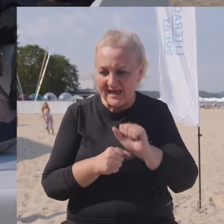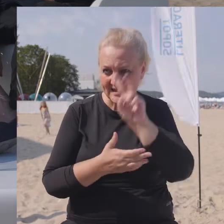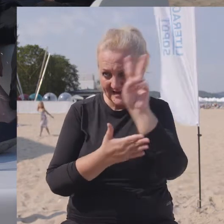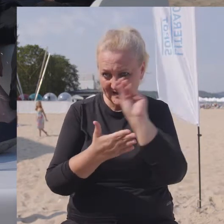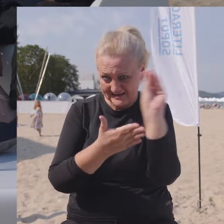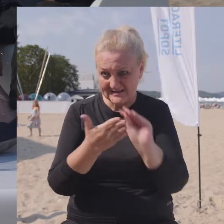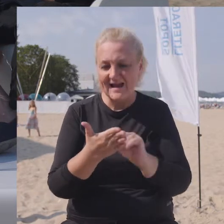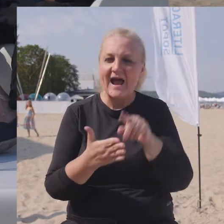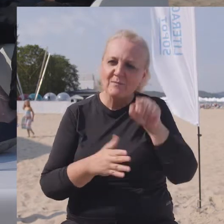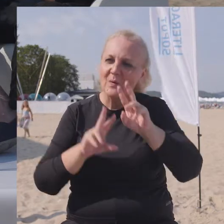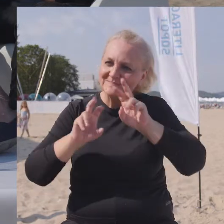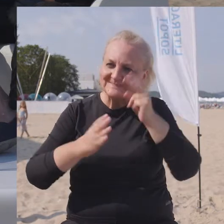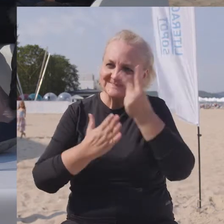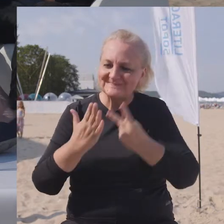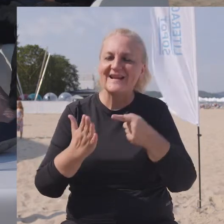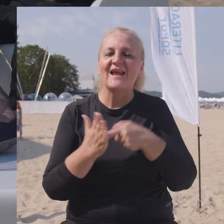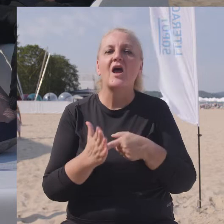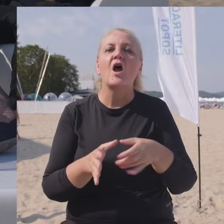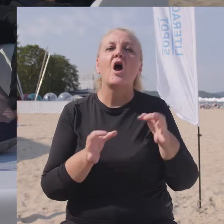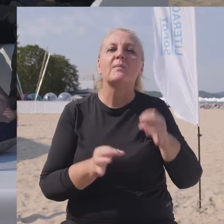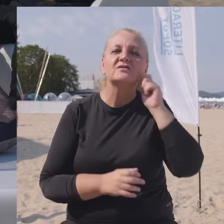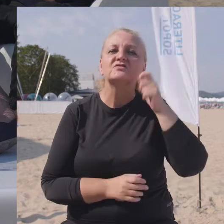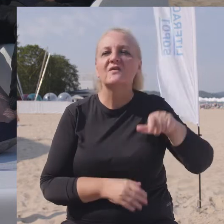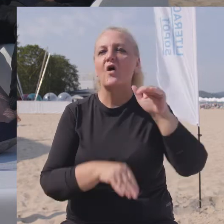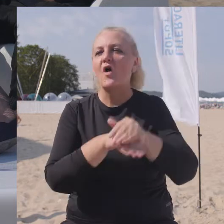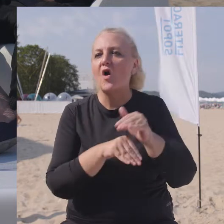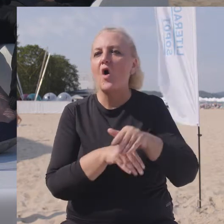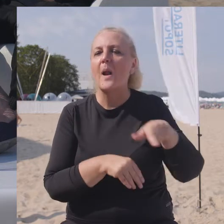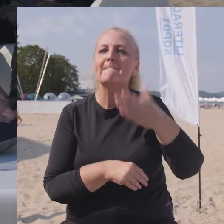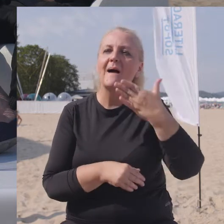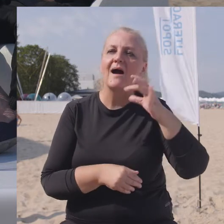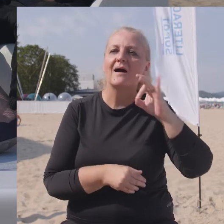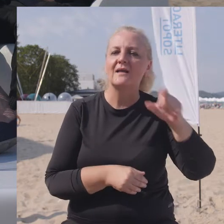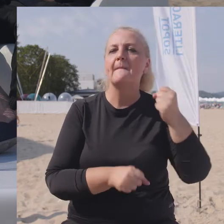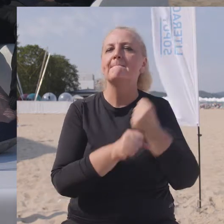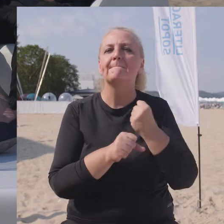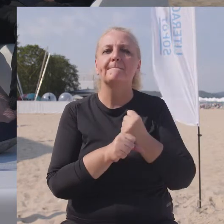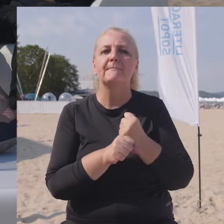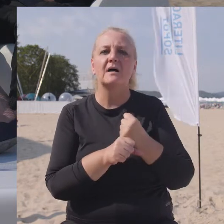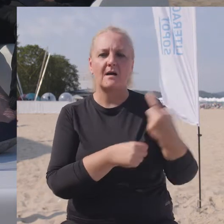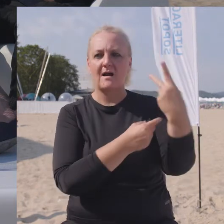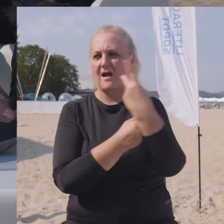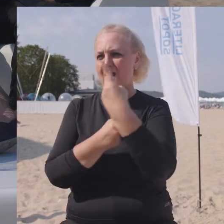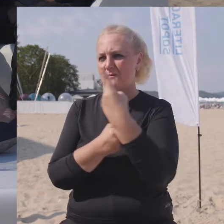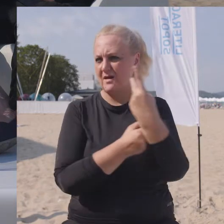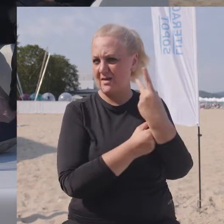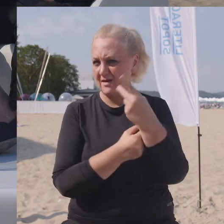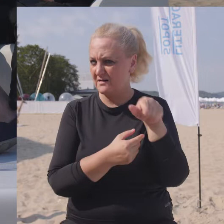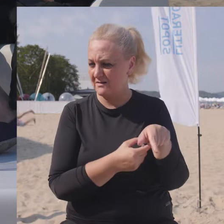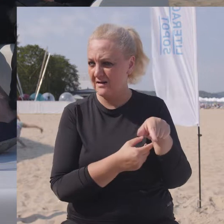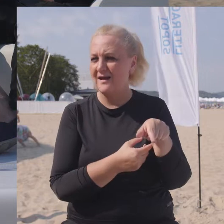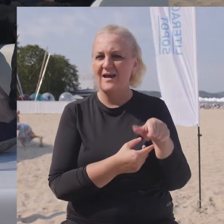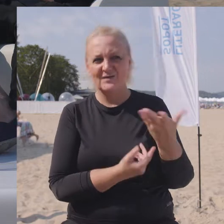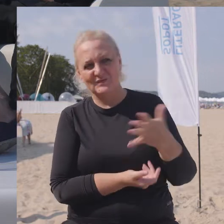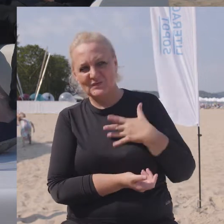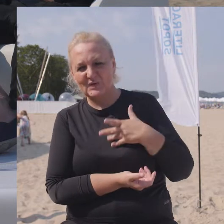tam dokopać, bo znowu współczesne dziewczyny, koleżanki Magdy pracują na tak zwanych kamerkach, więc zmieniły się